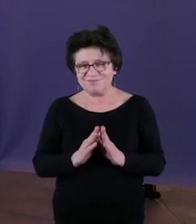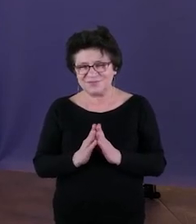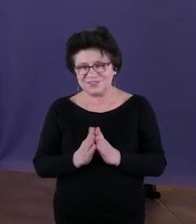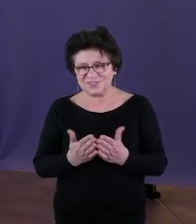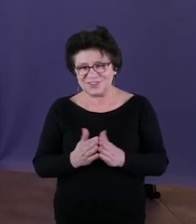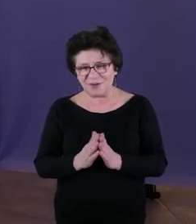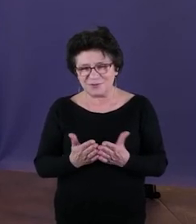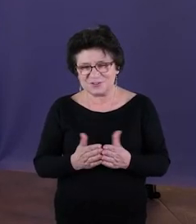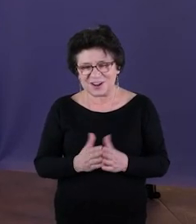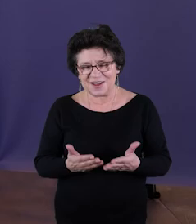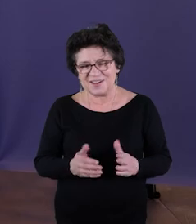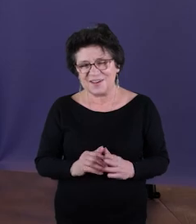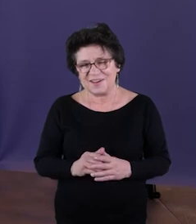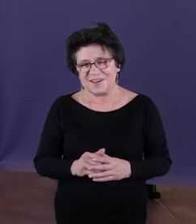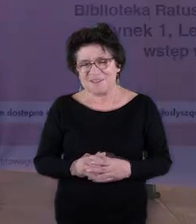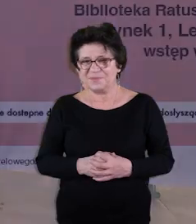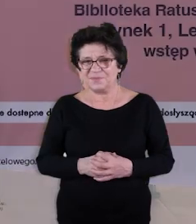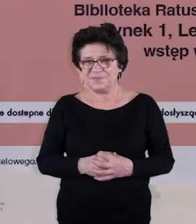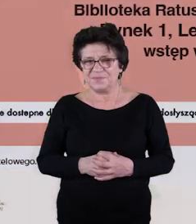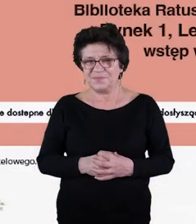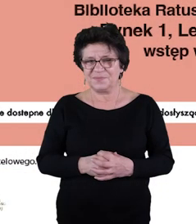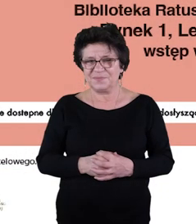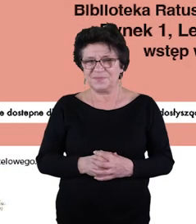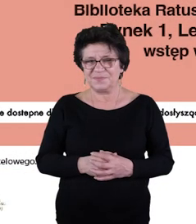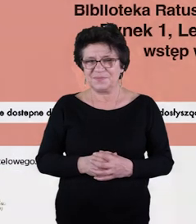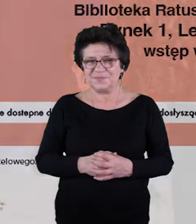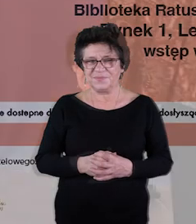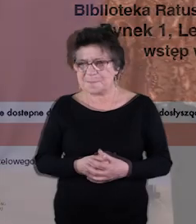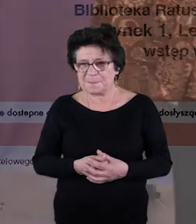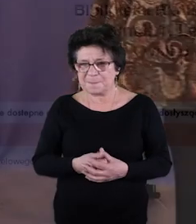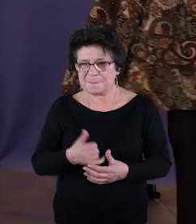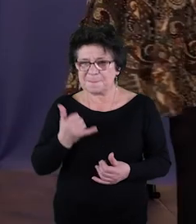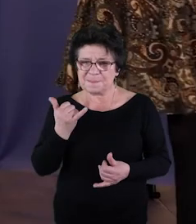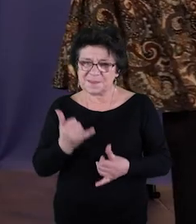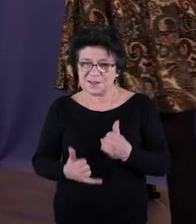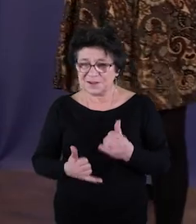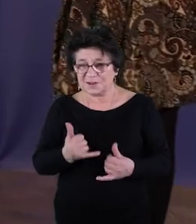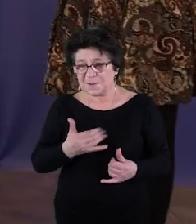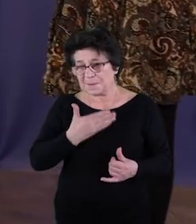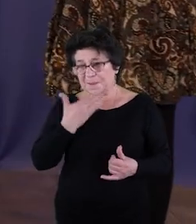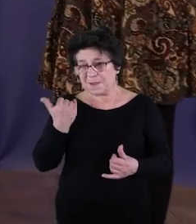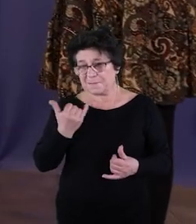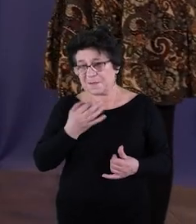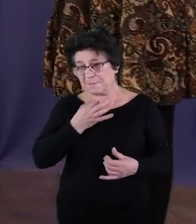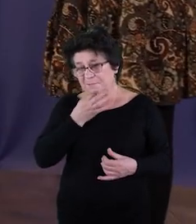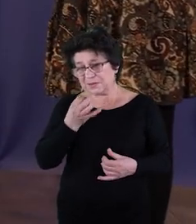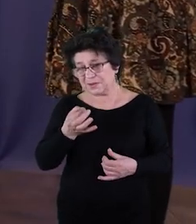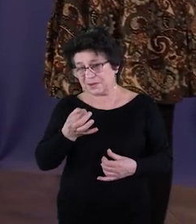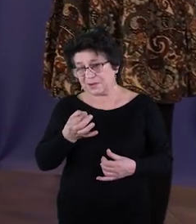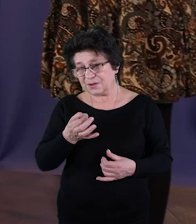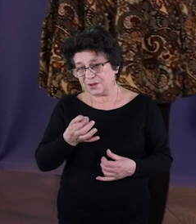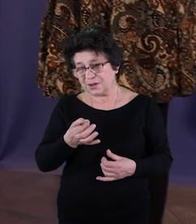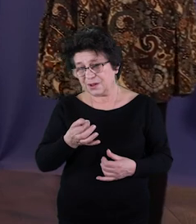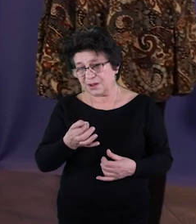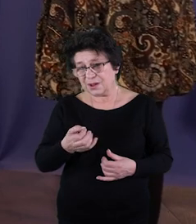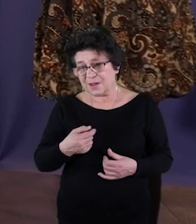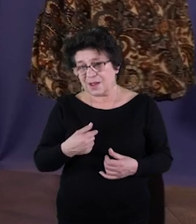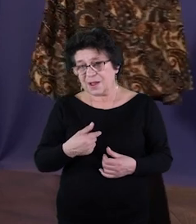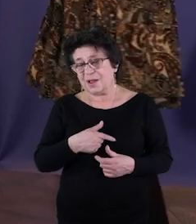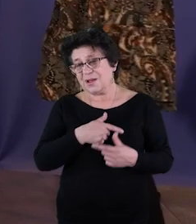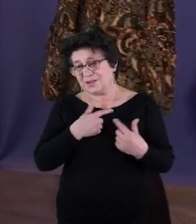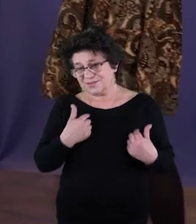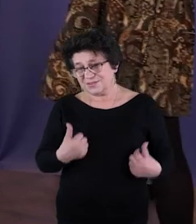tutaj na tle agate Christie i teraz to Drodzy państwo bardzo